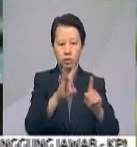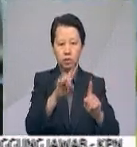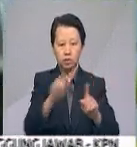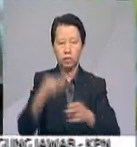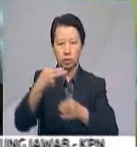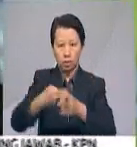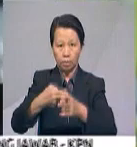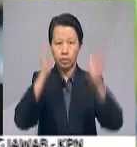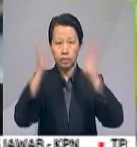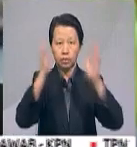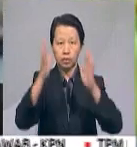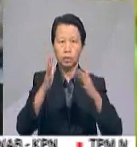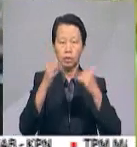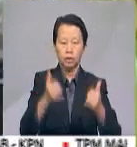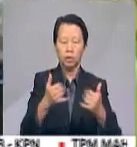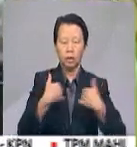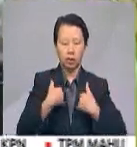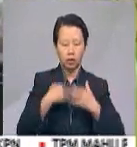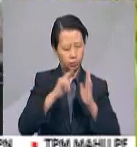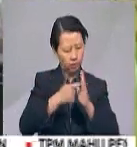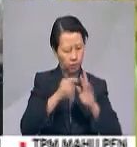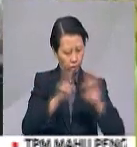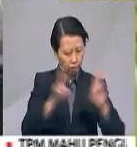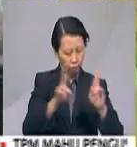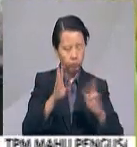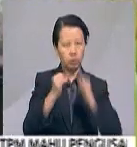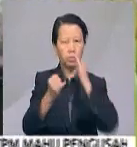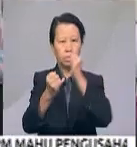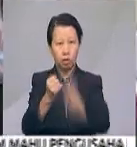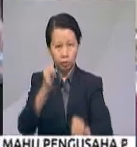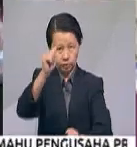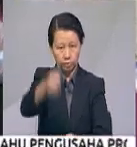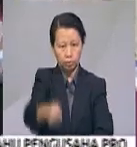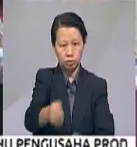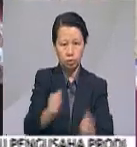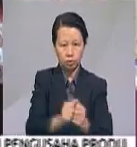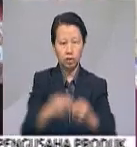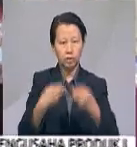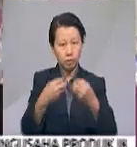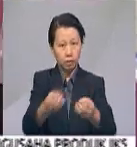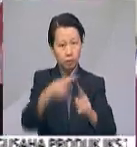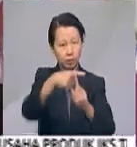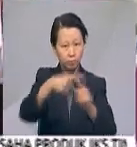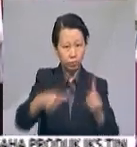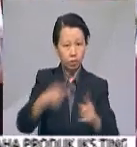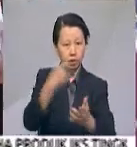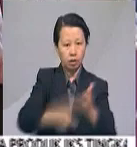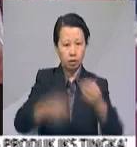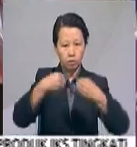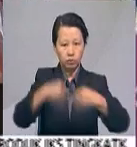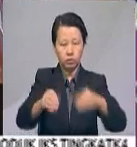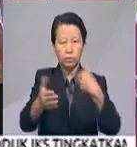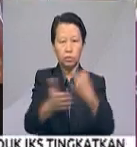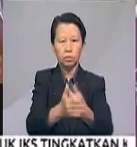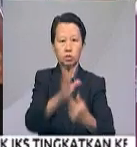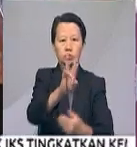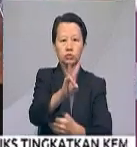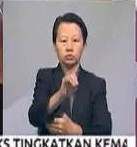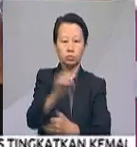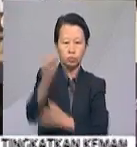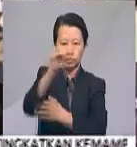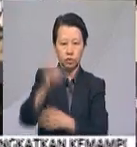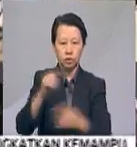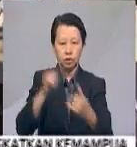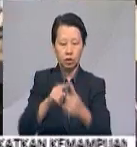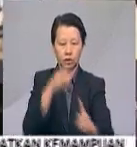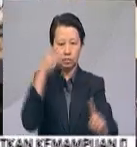tempatan. Ia telah berlangsung sejak Rabu lalu dan akan berakhir pada esok dengan menawarkan potongan harga jualan sehingga 70%